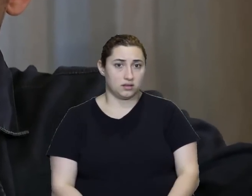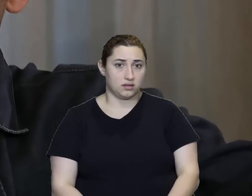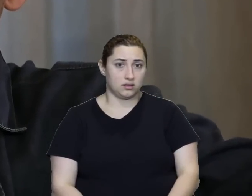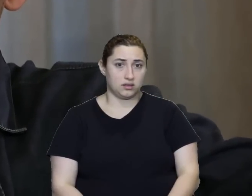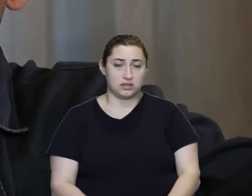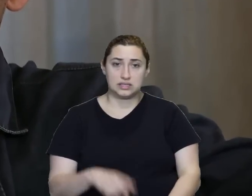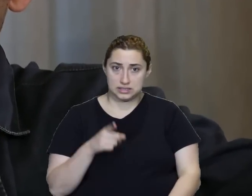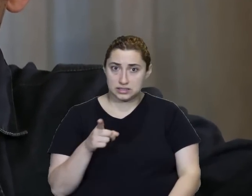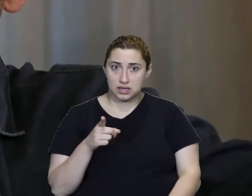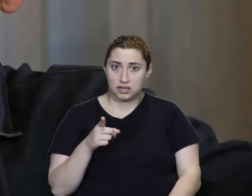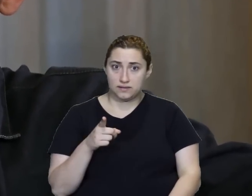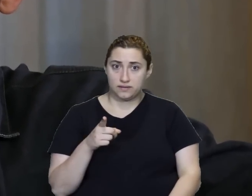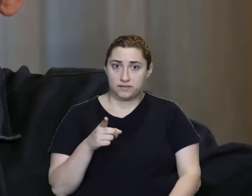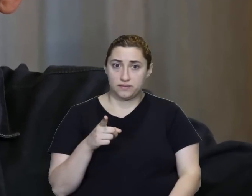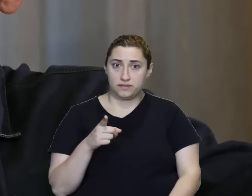Sen.